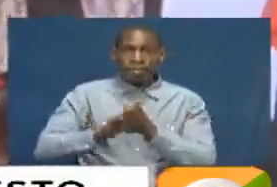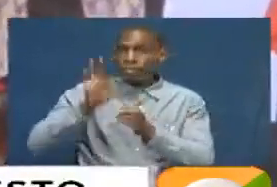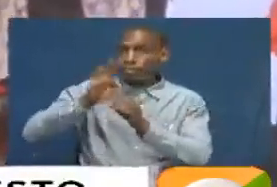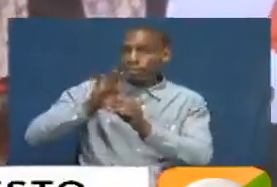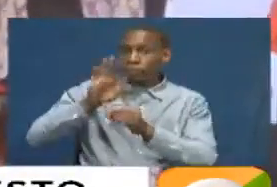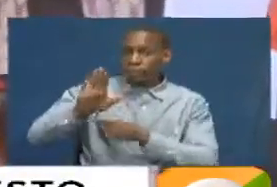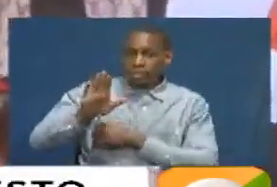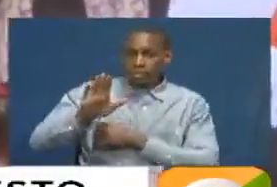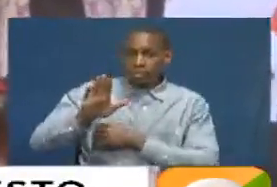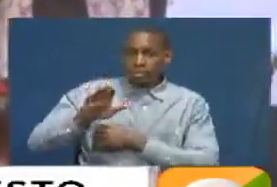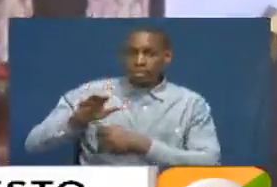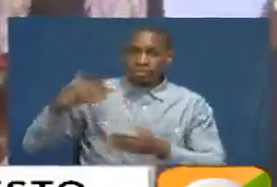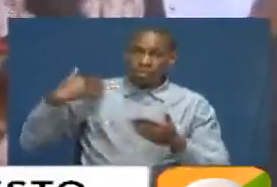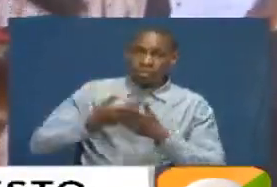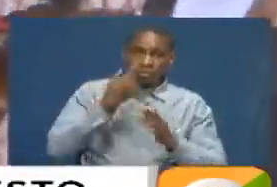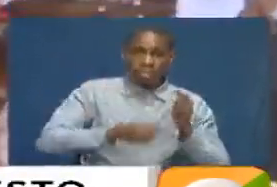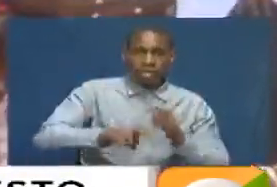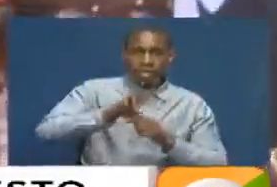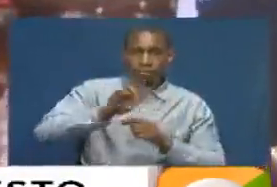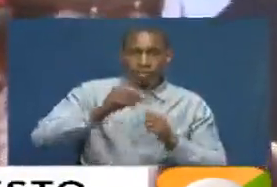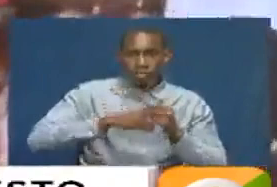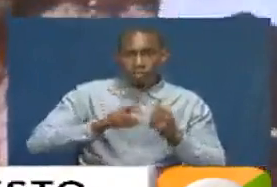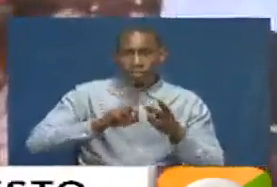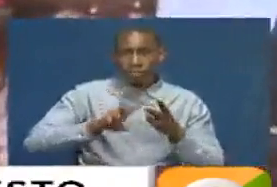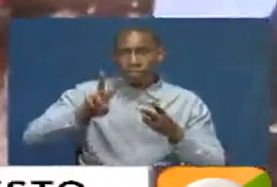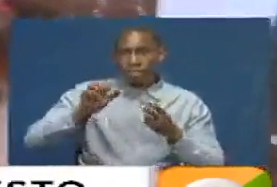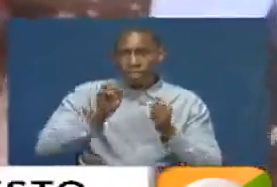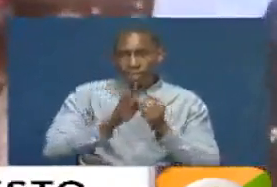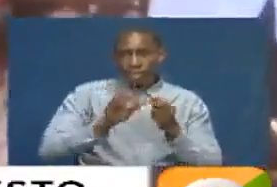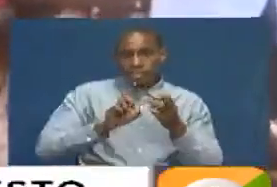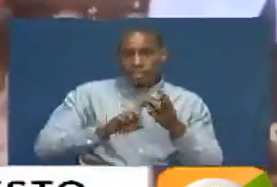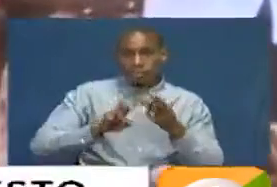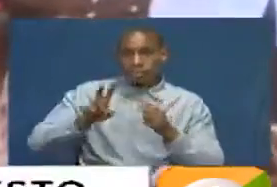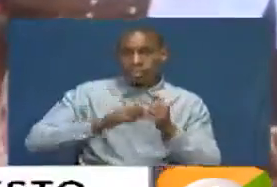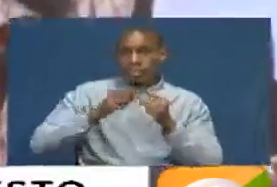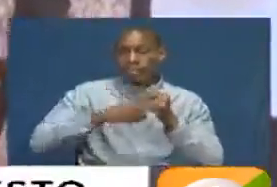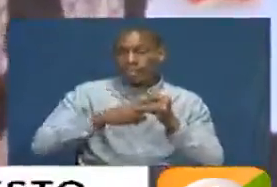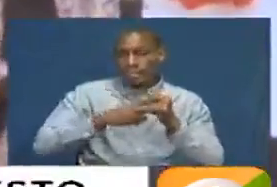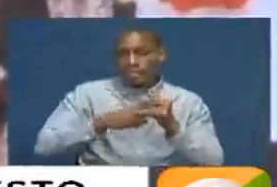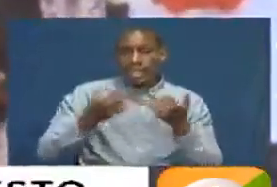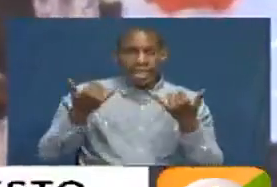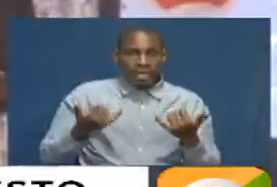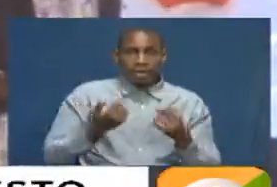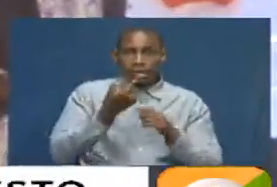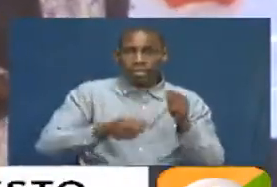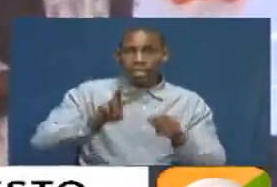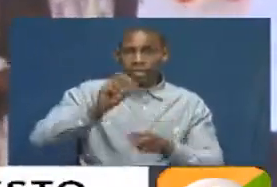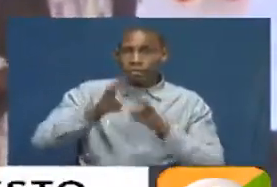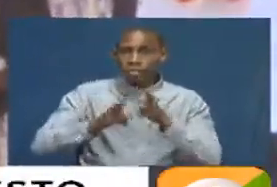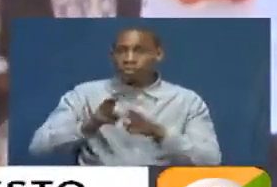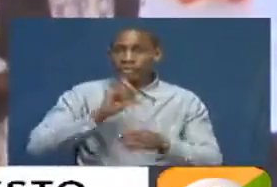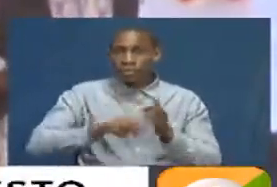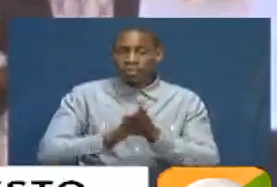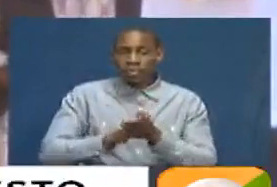tumekupigia kura 2007, 2013, 2017. Sasa 2022